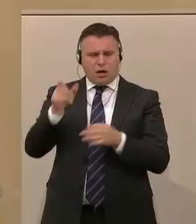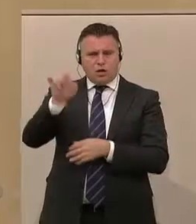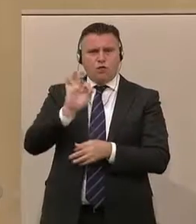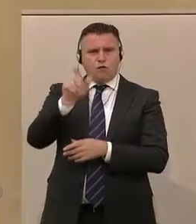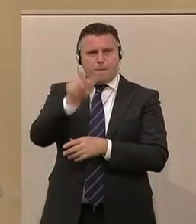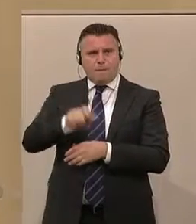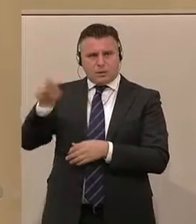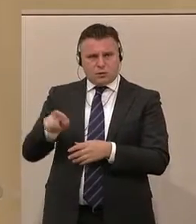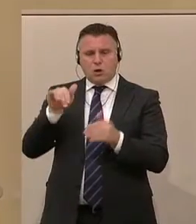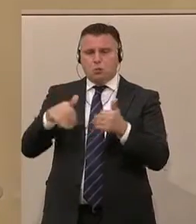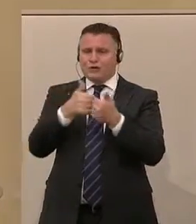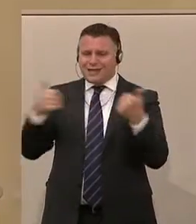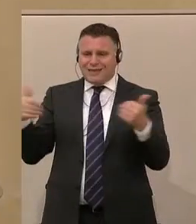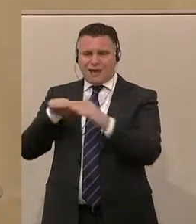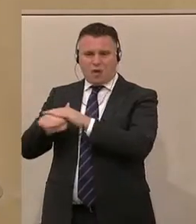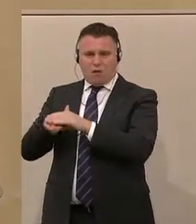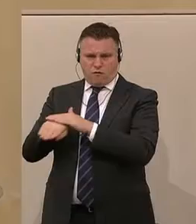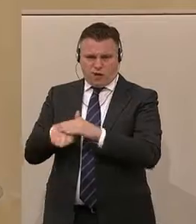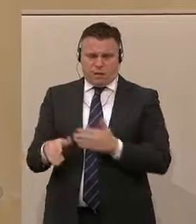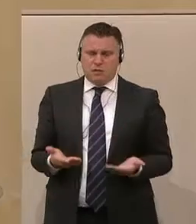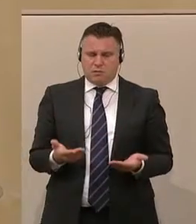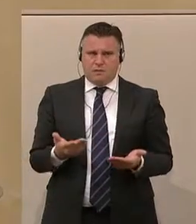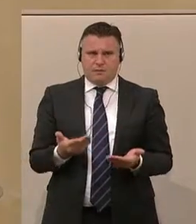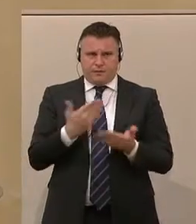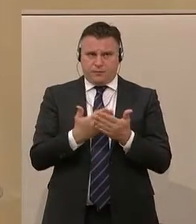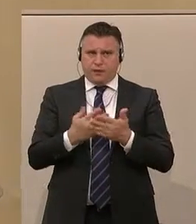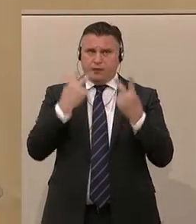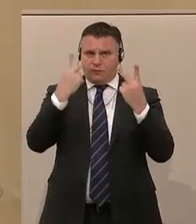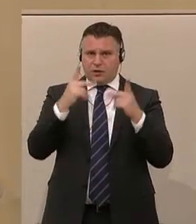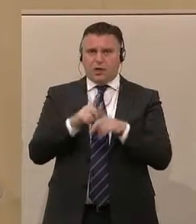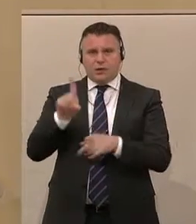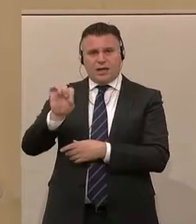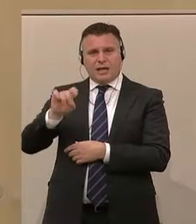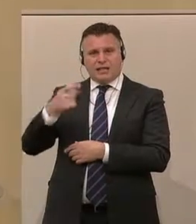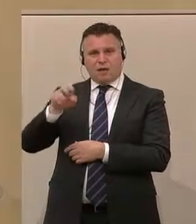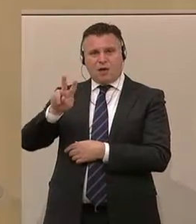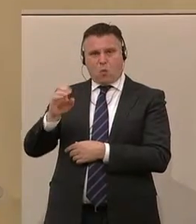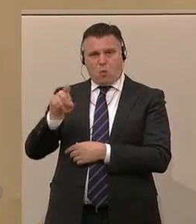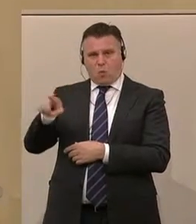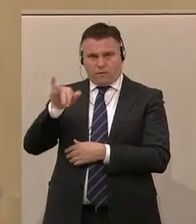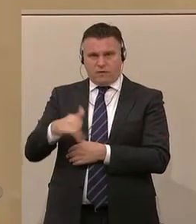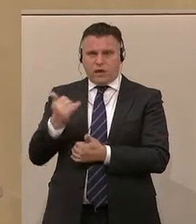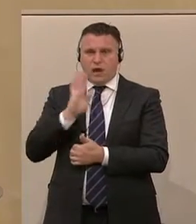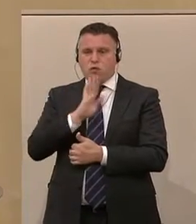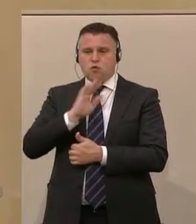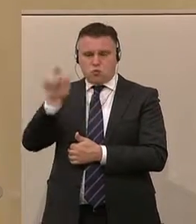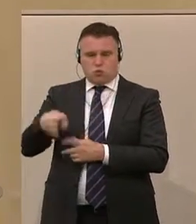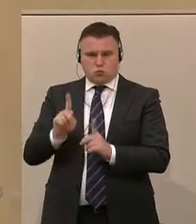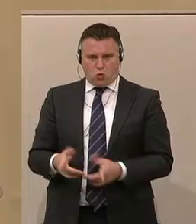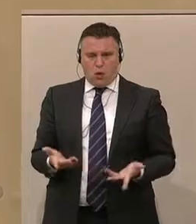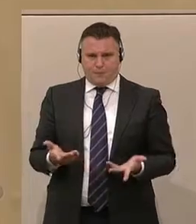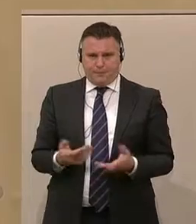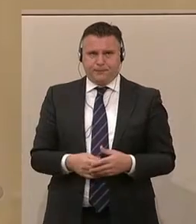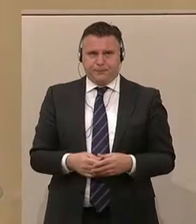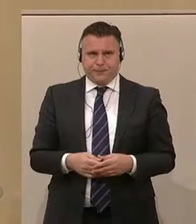auch gesondert getrennt aufbewahrt werden müssen, was auch ein wichtiger Punkt in der DSGVO Pseudonymisierung ist. Es gibt auch